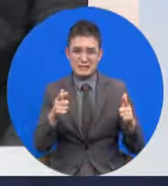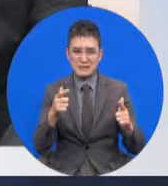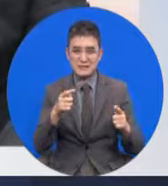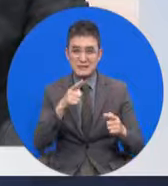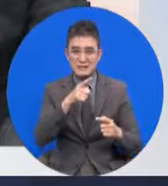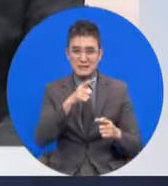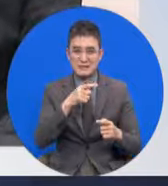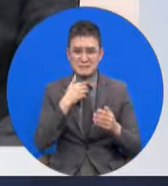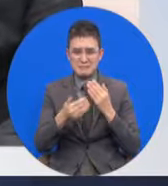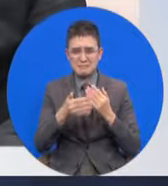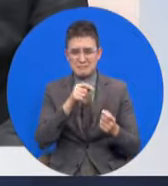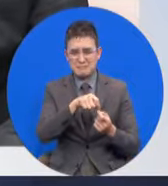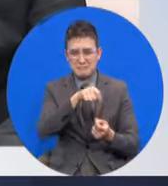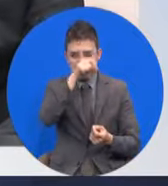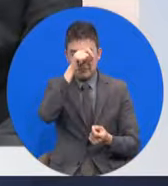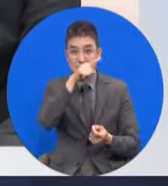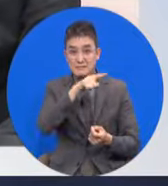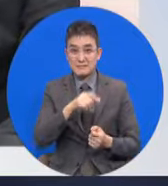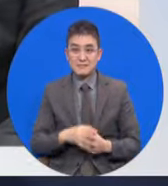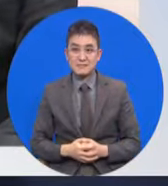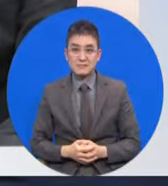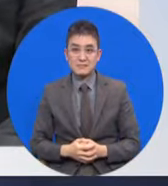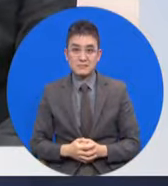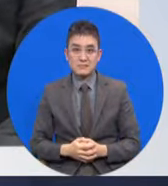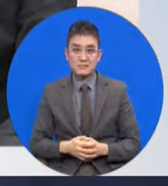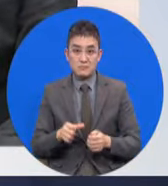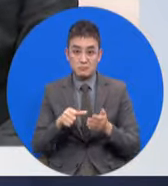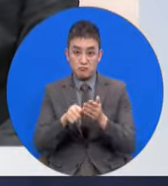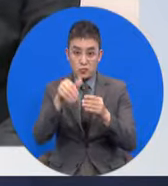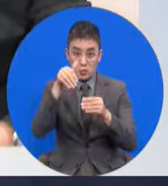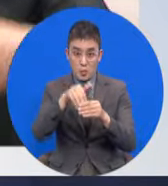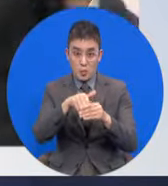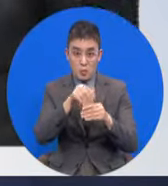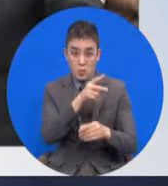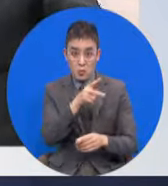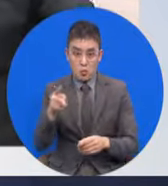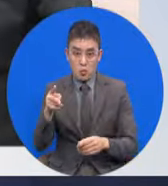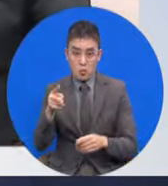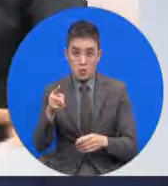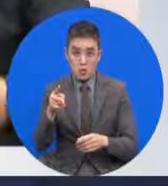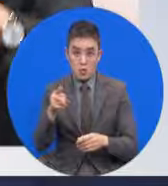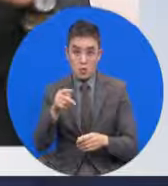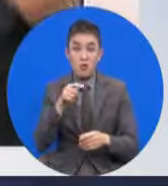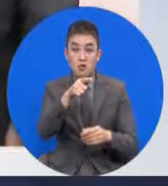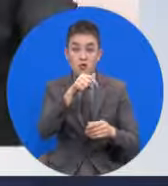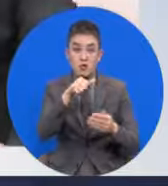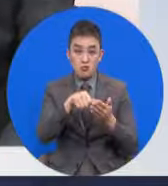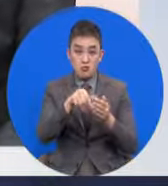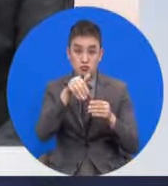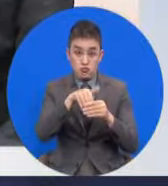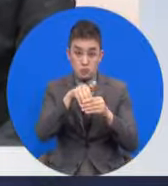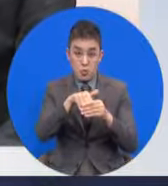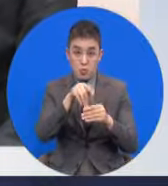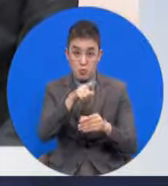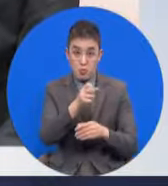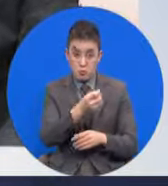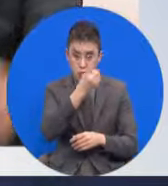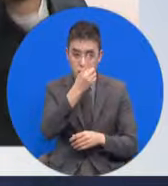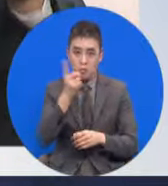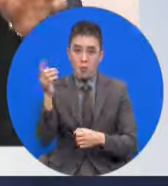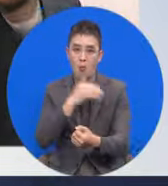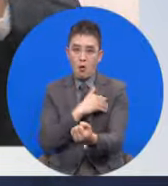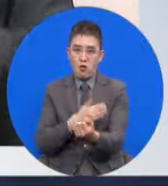있는 얘기가 투표가 권력을 이긴다 이런 얘기들을 굉장히 자기 뭐 도지사 선거 때 지방선거 때 해왔기